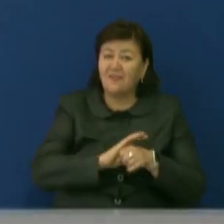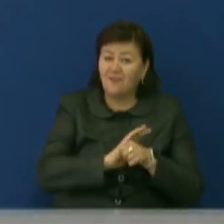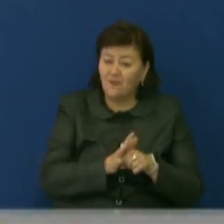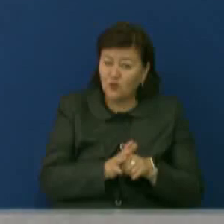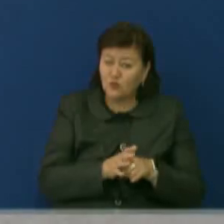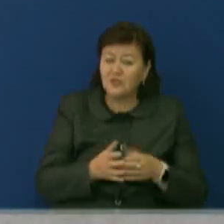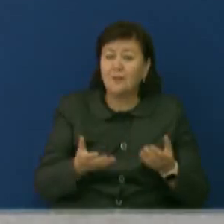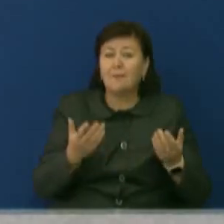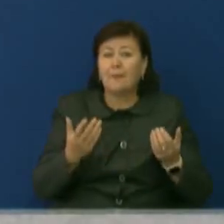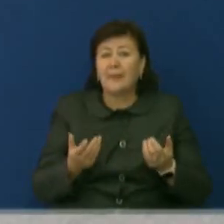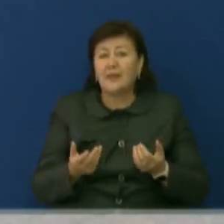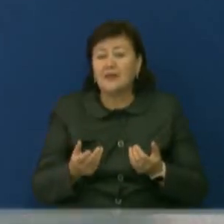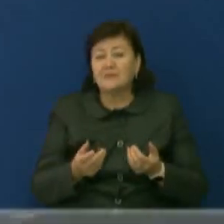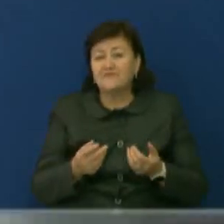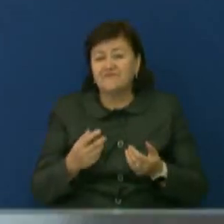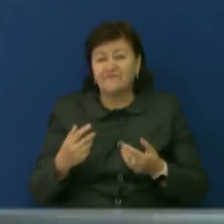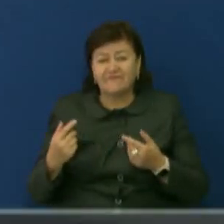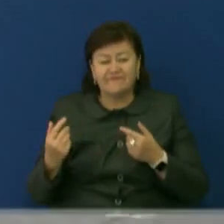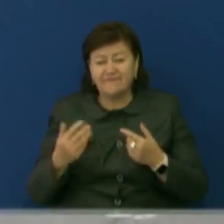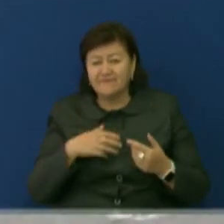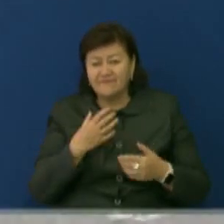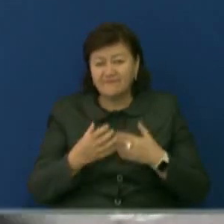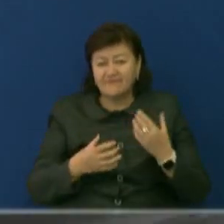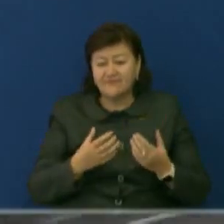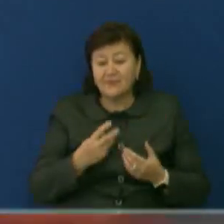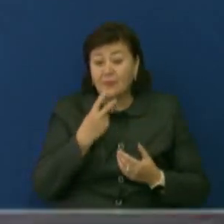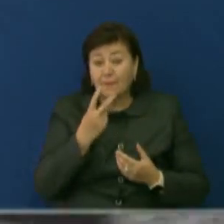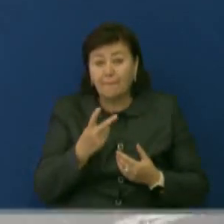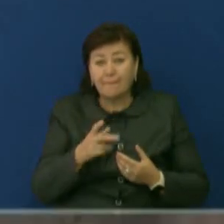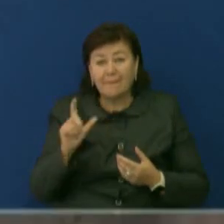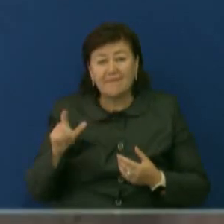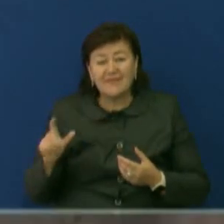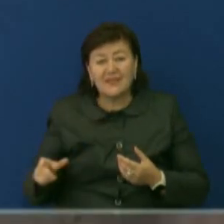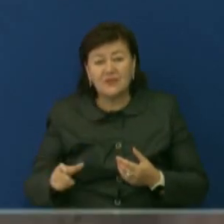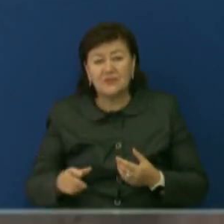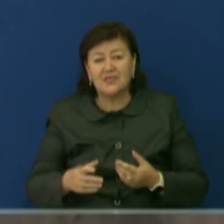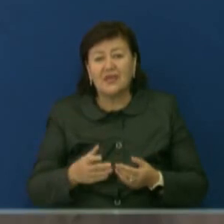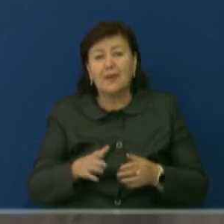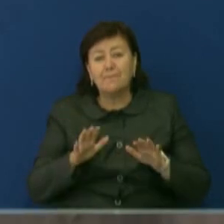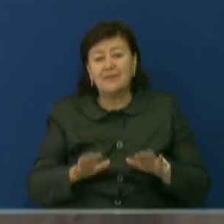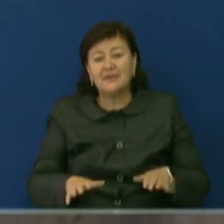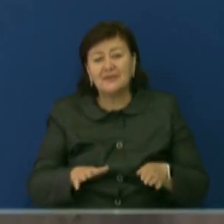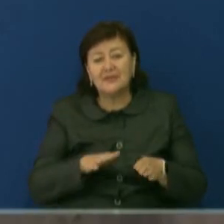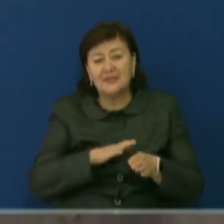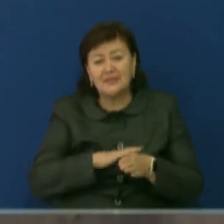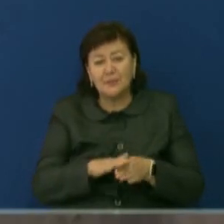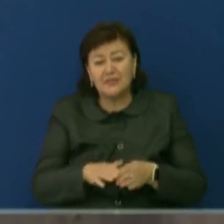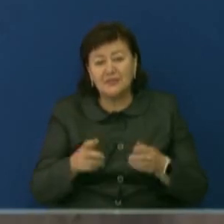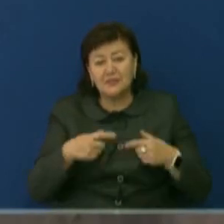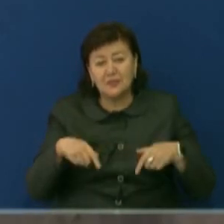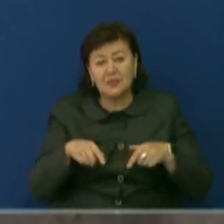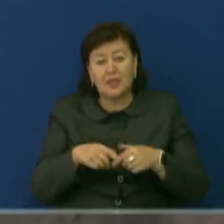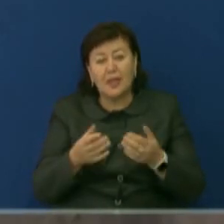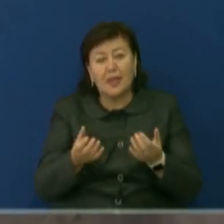стороны населения продолжается. В настоящее время в регионах с повышенным уровнем заболеваемости местные исполнительные органы вынуждены